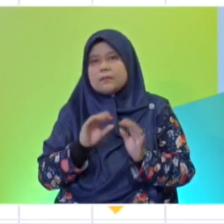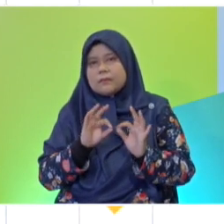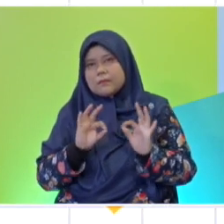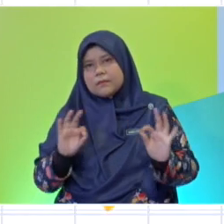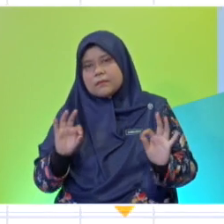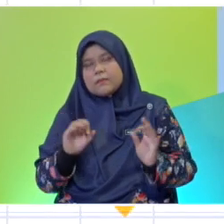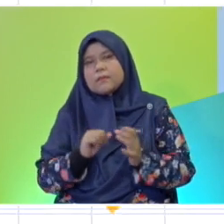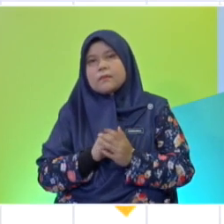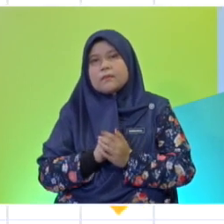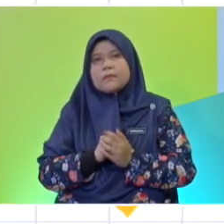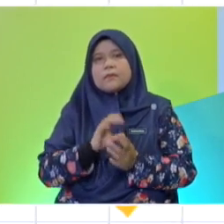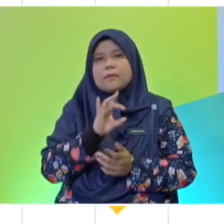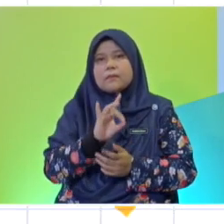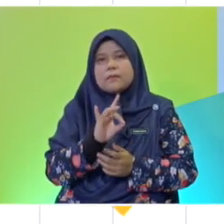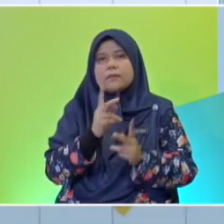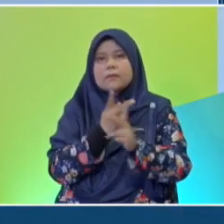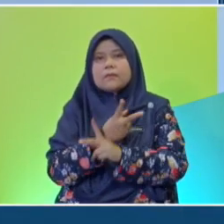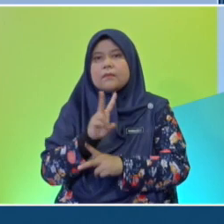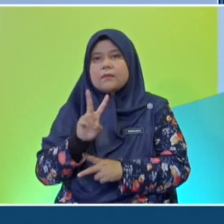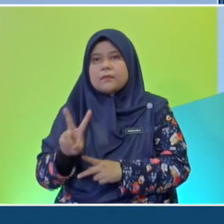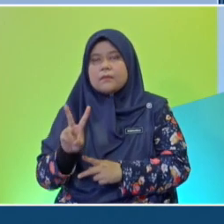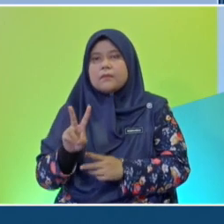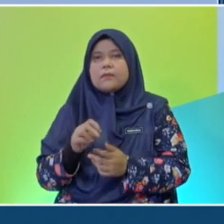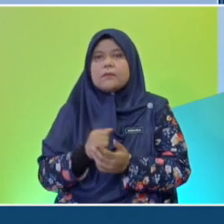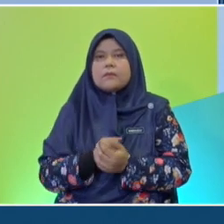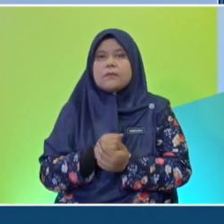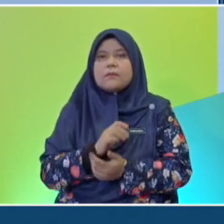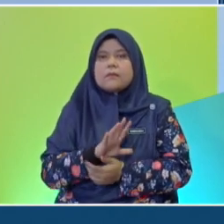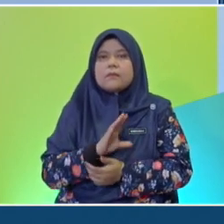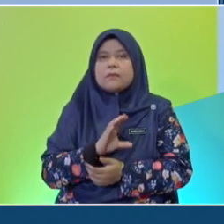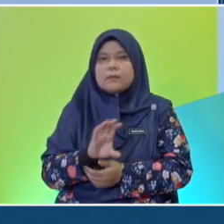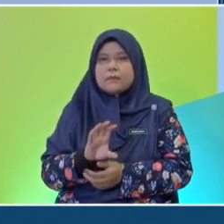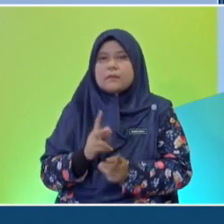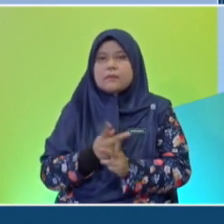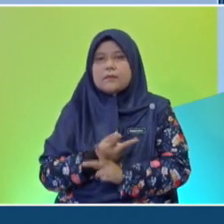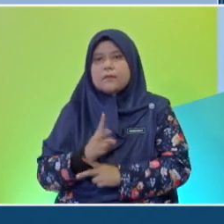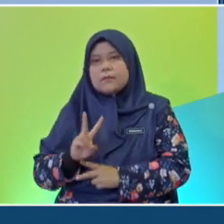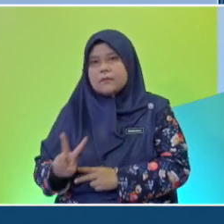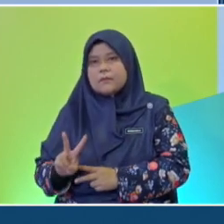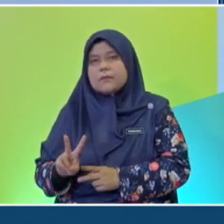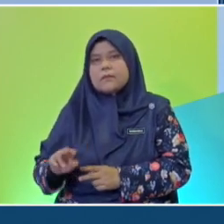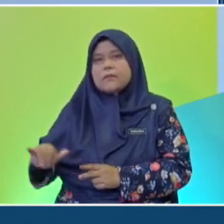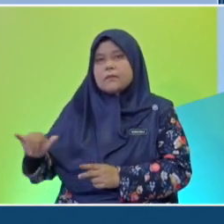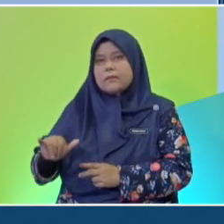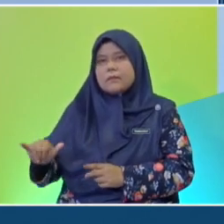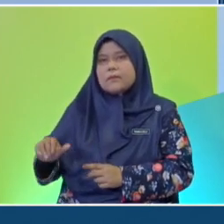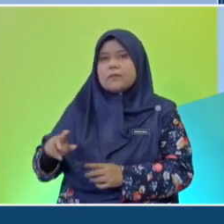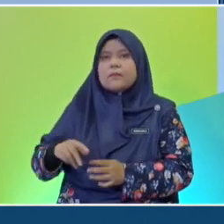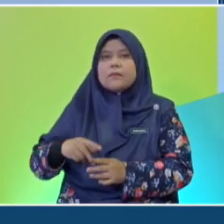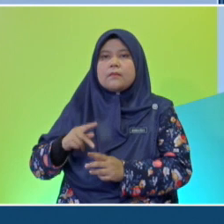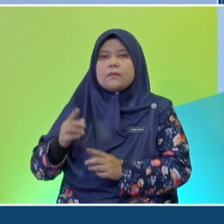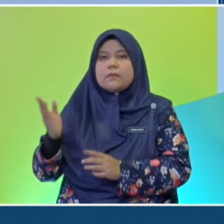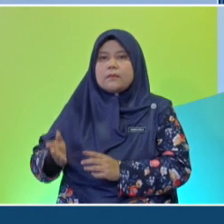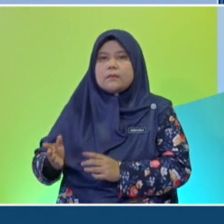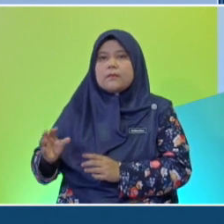jadi 82 kita dapatkan bahwa itu adalah ikut per kg Oke